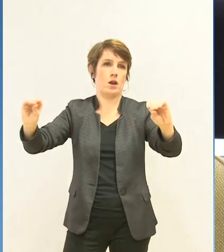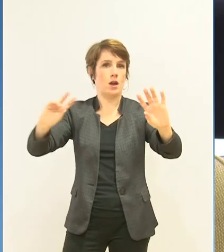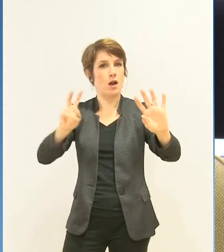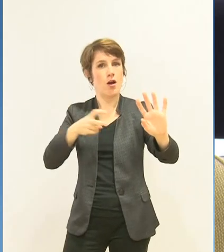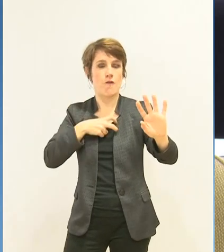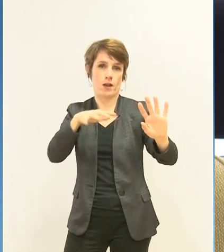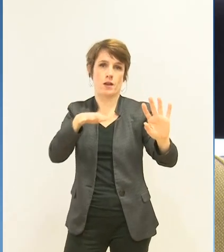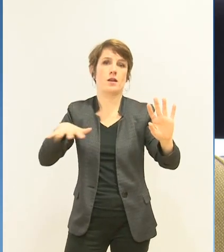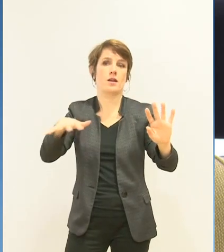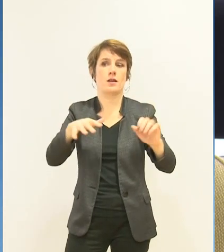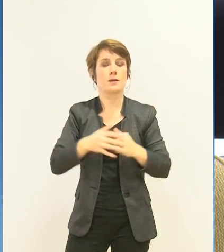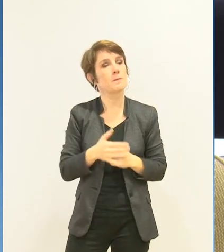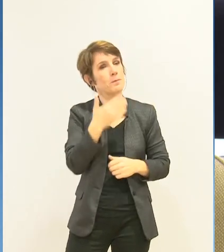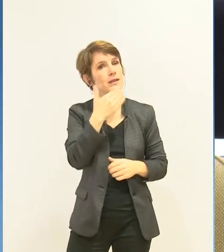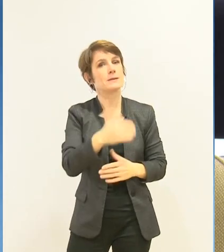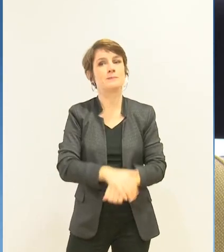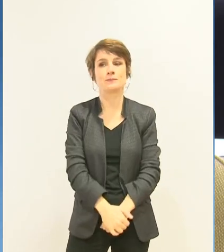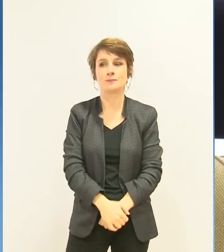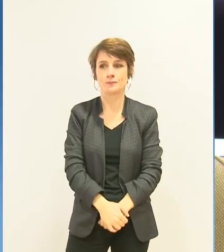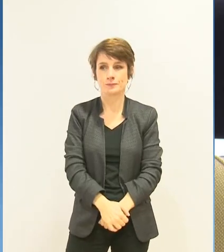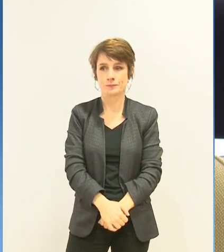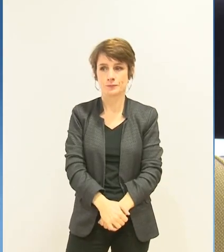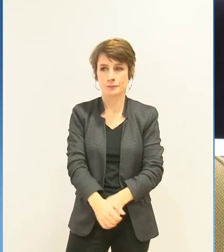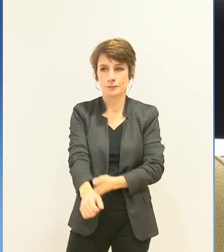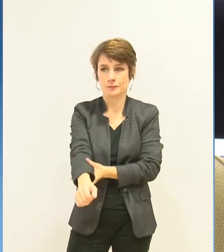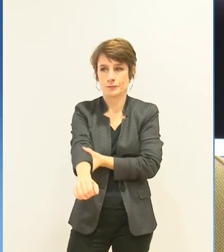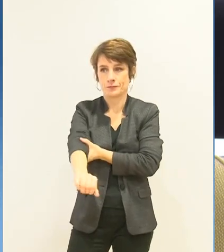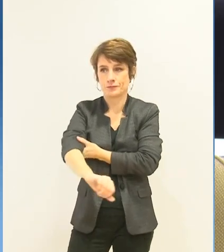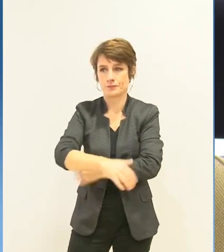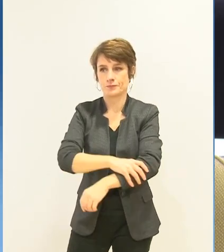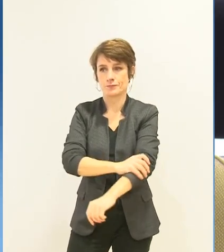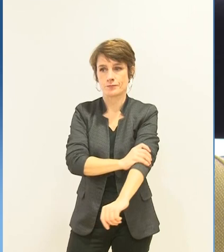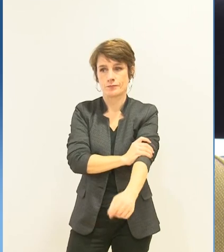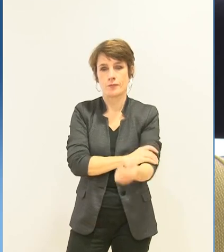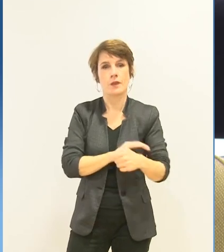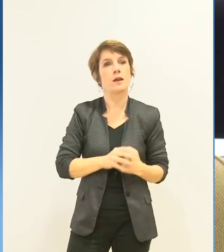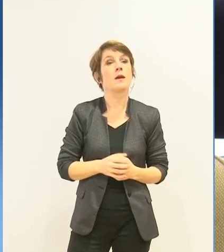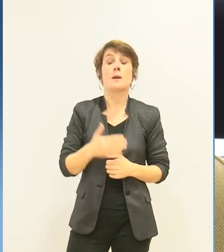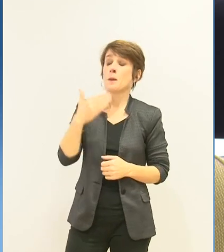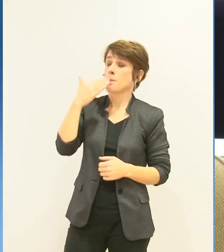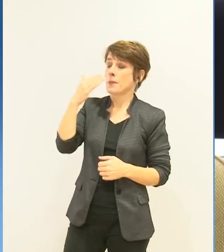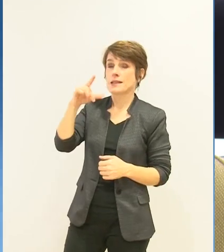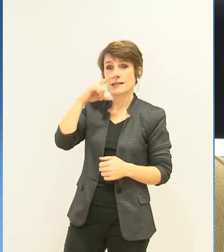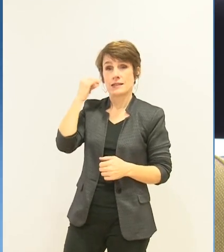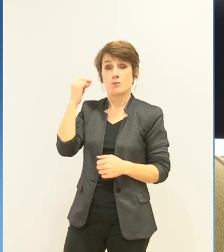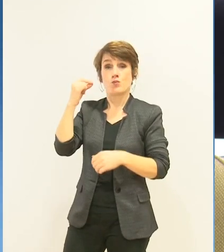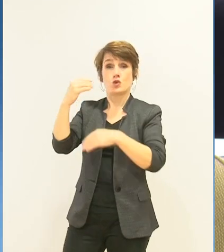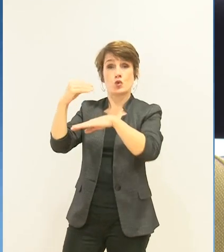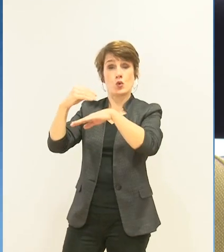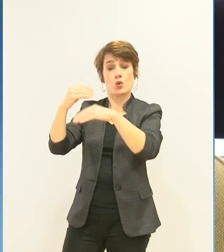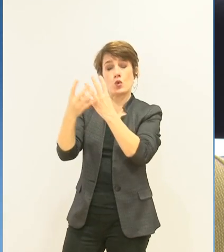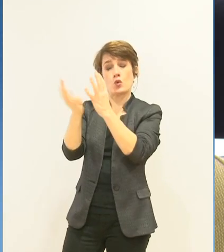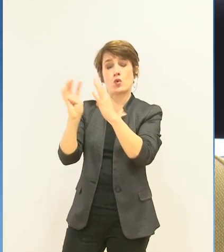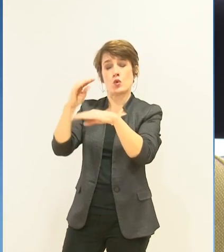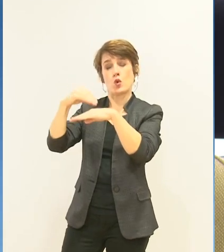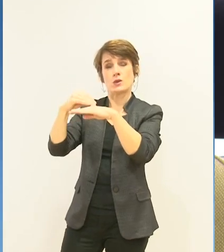de celui je vous remercie merci monsieur le conseiller municipal je tiens en premier lieu à vous apporter quelques